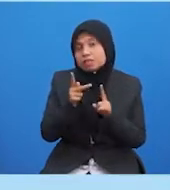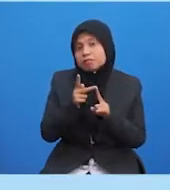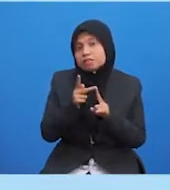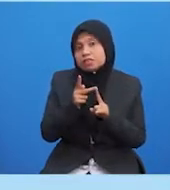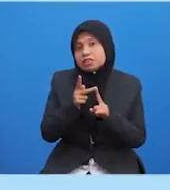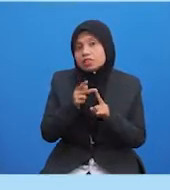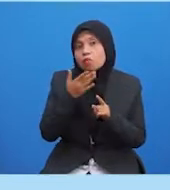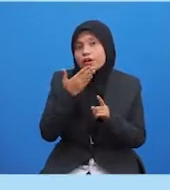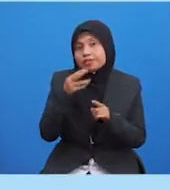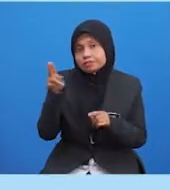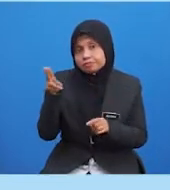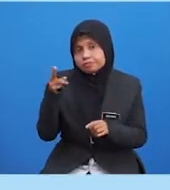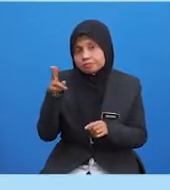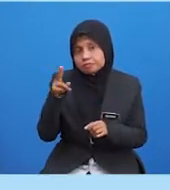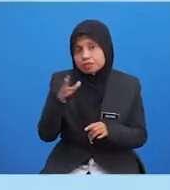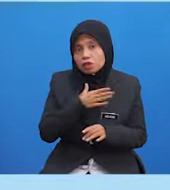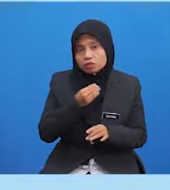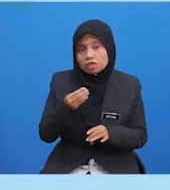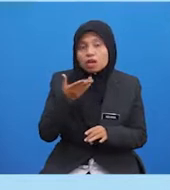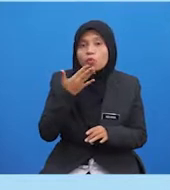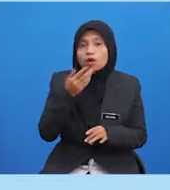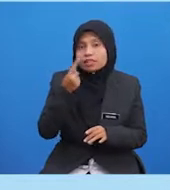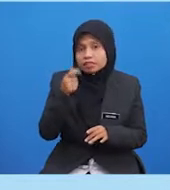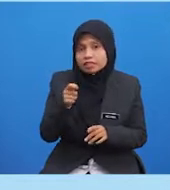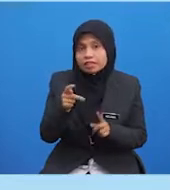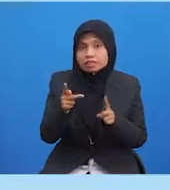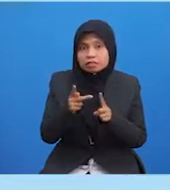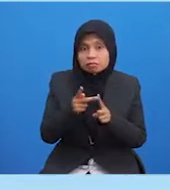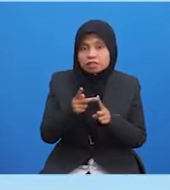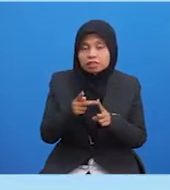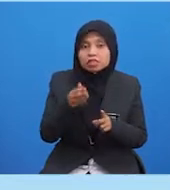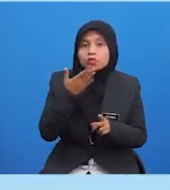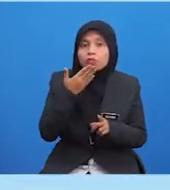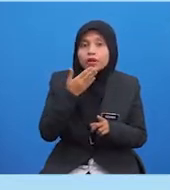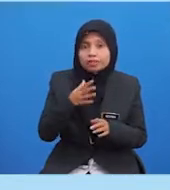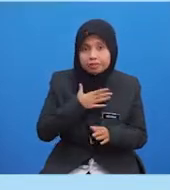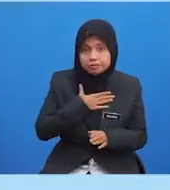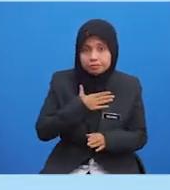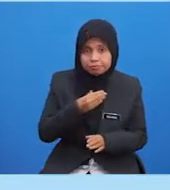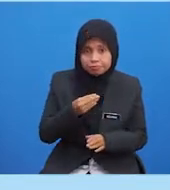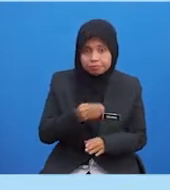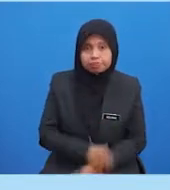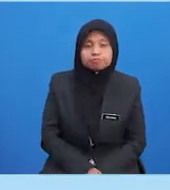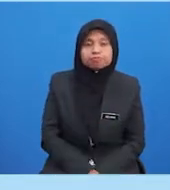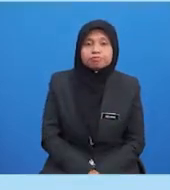kepada warna hijau dan warna teks kepada warna putih.